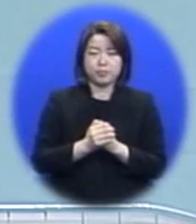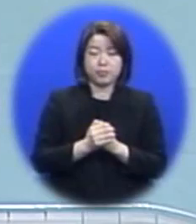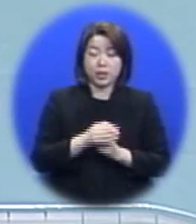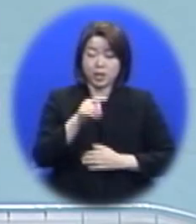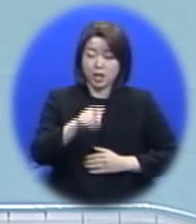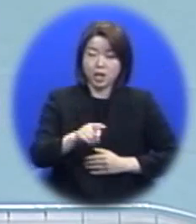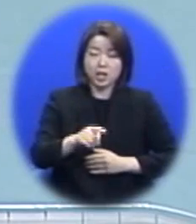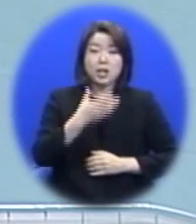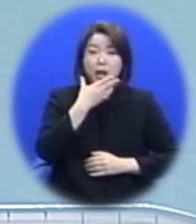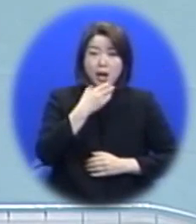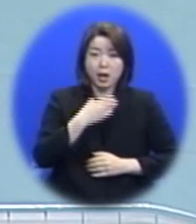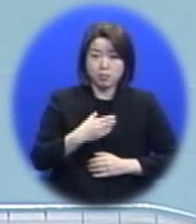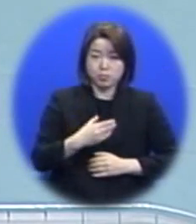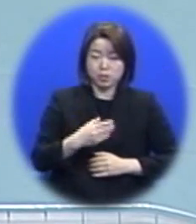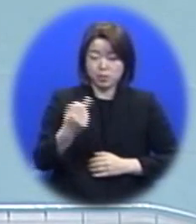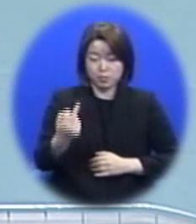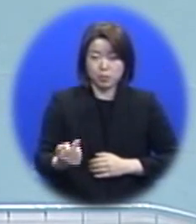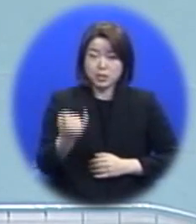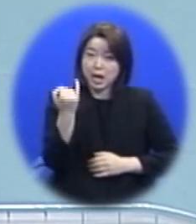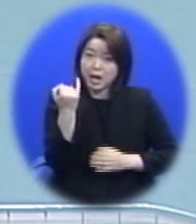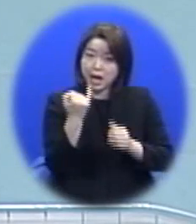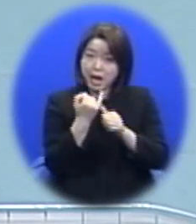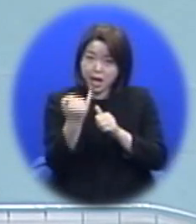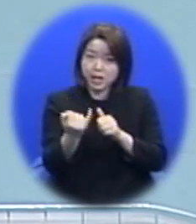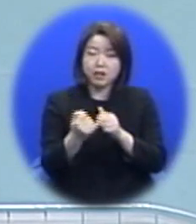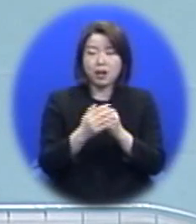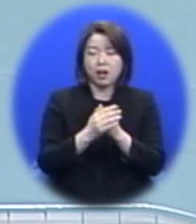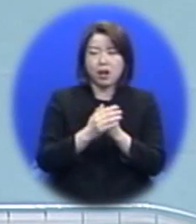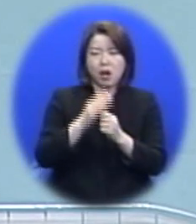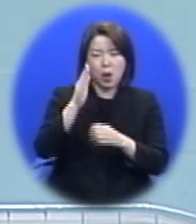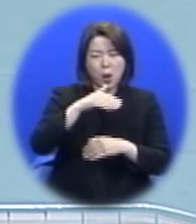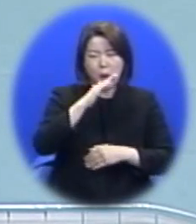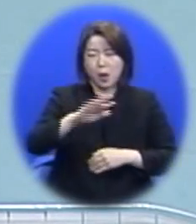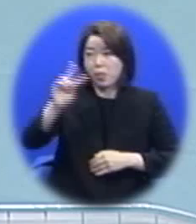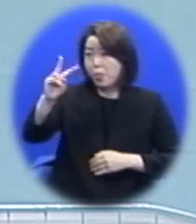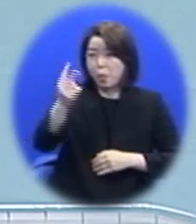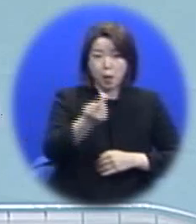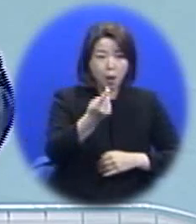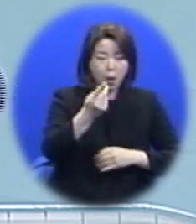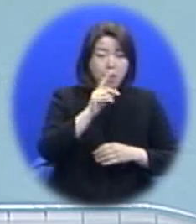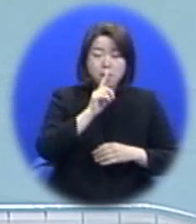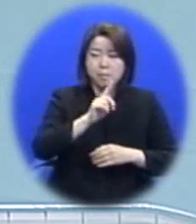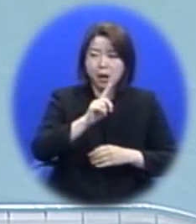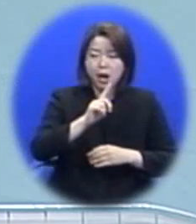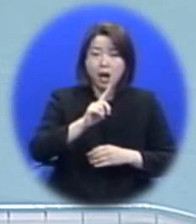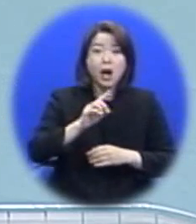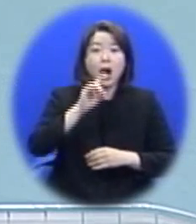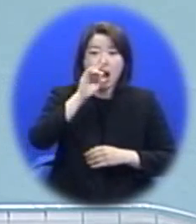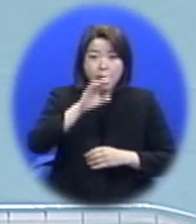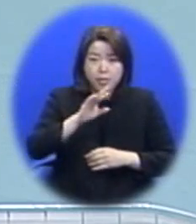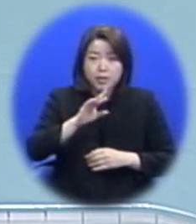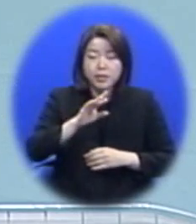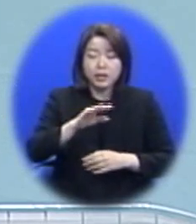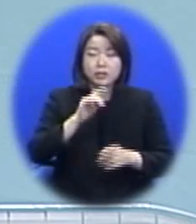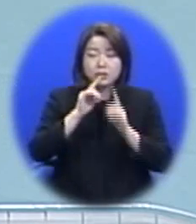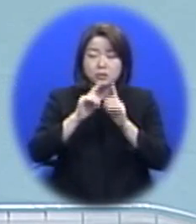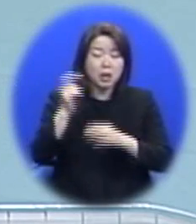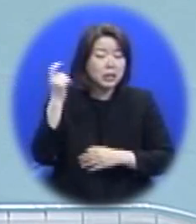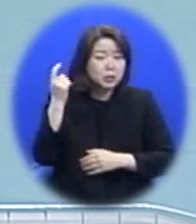이 롯의 아내가 절대 돌아보면 안 된다고 하는 경고를 듣고도 그냥 돌아보아